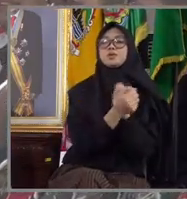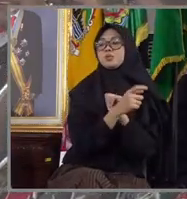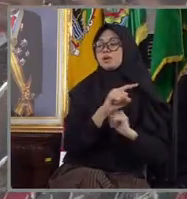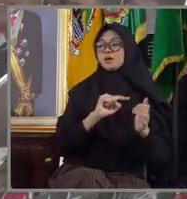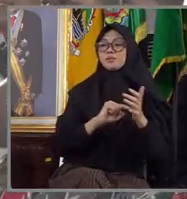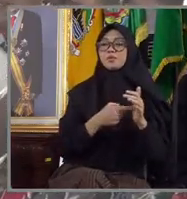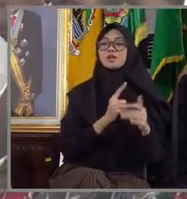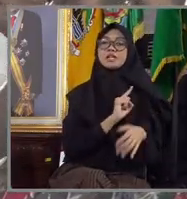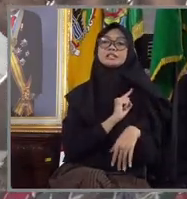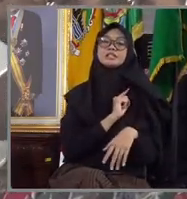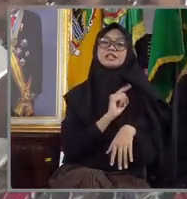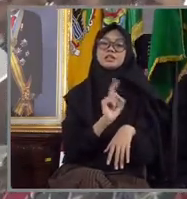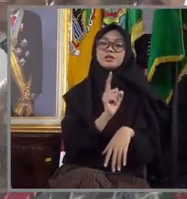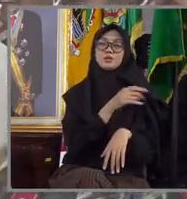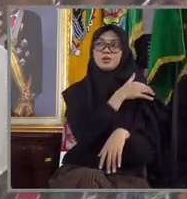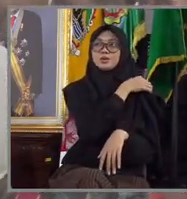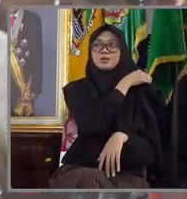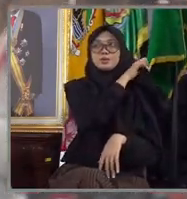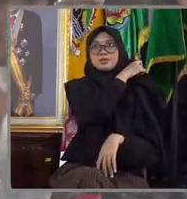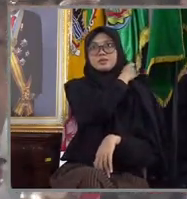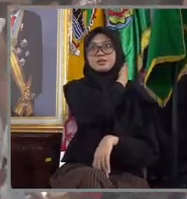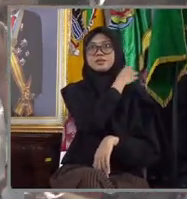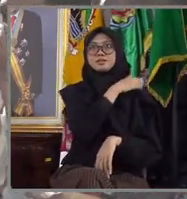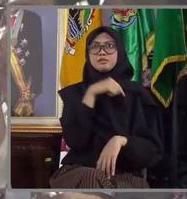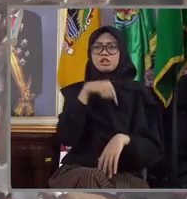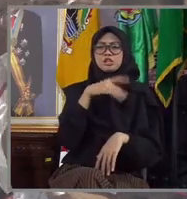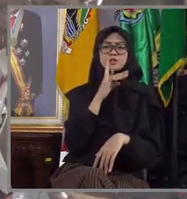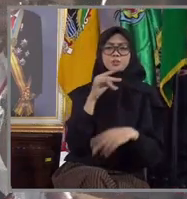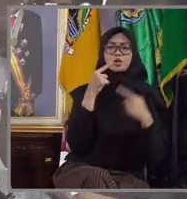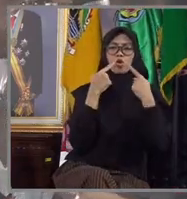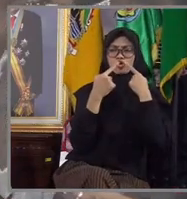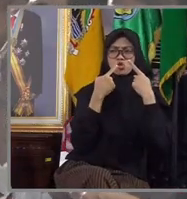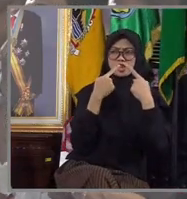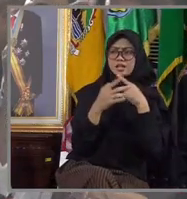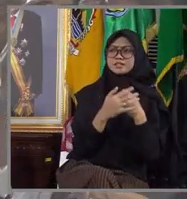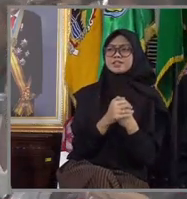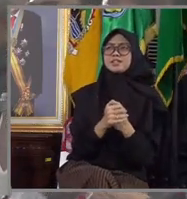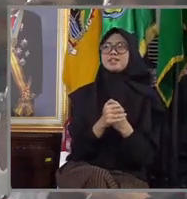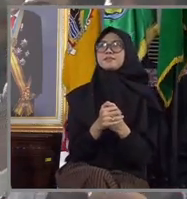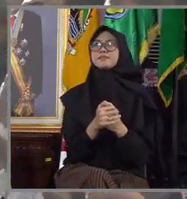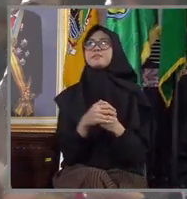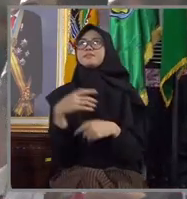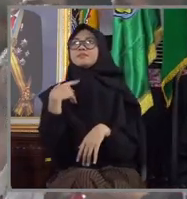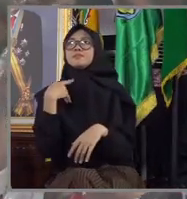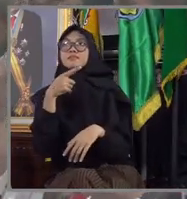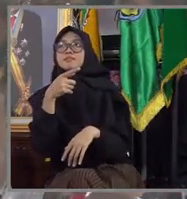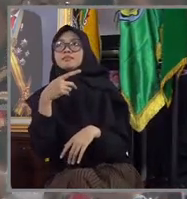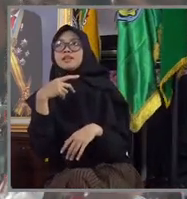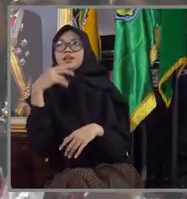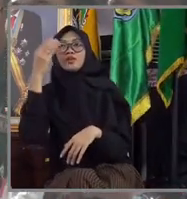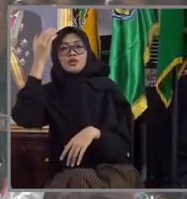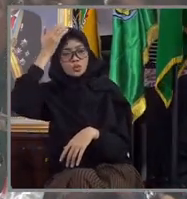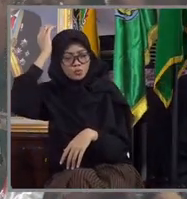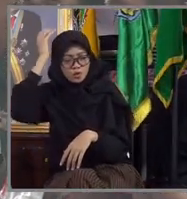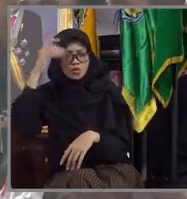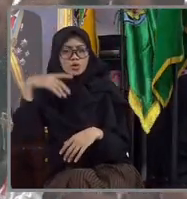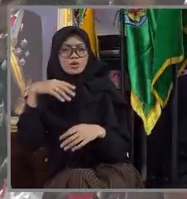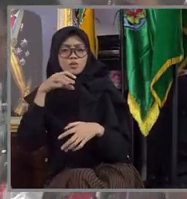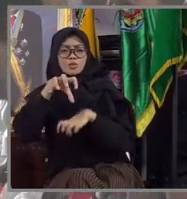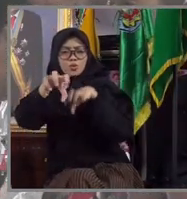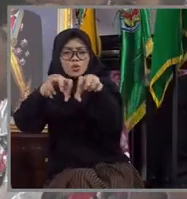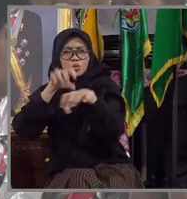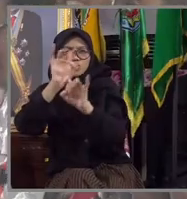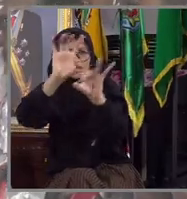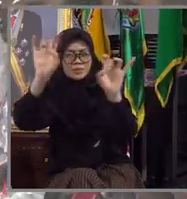Siap dari malah konsultasi ini Syekh saya ke bagi kebanyakan Pak jadi Bapak Gubernur Enggak cuma ngurusin infrastruktur perekonomian